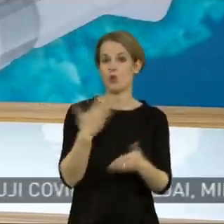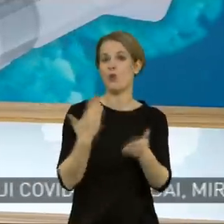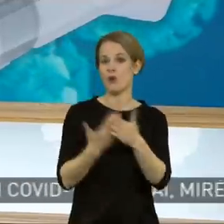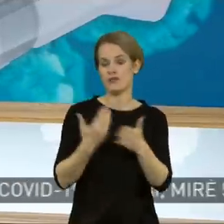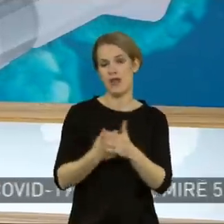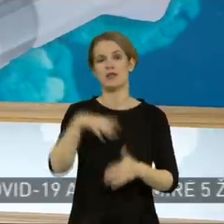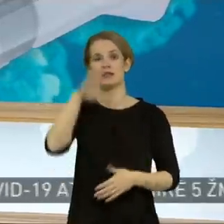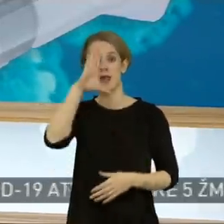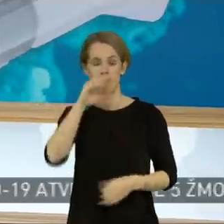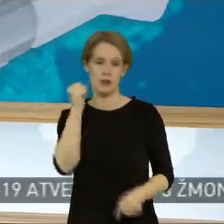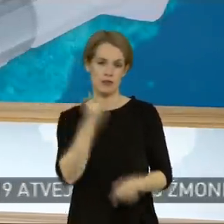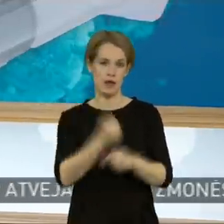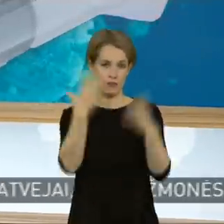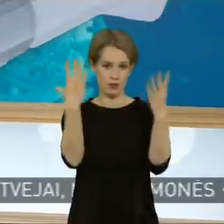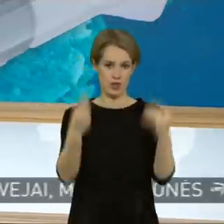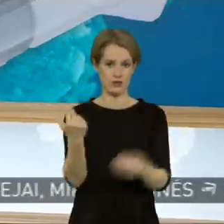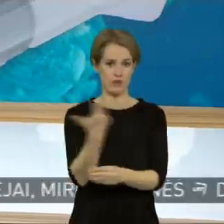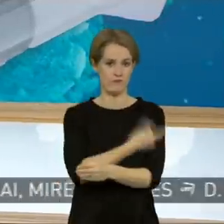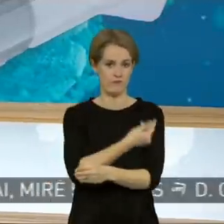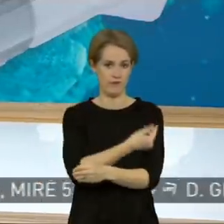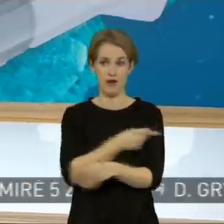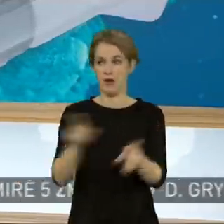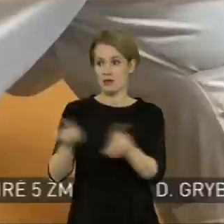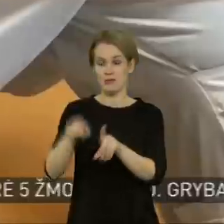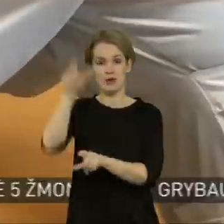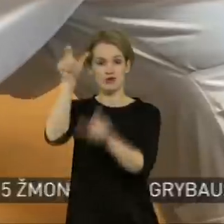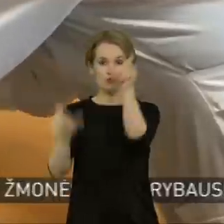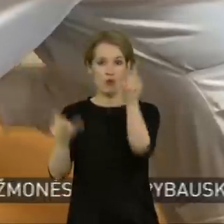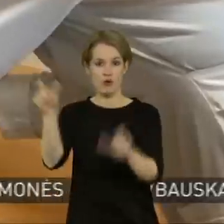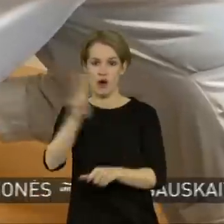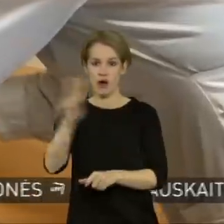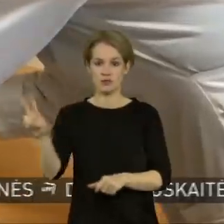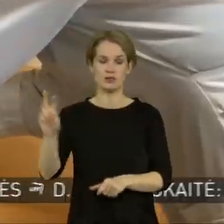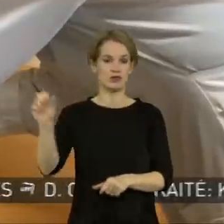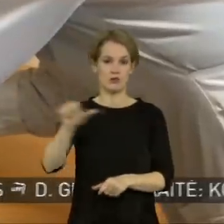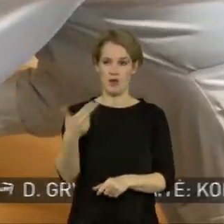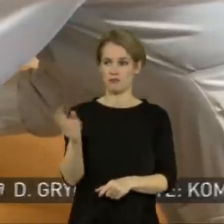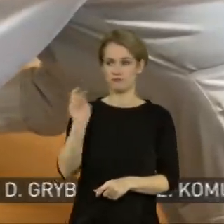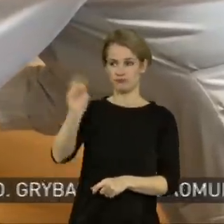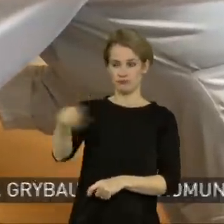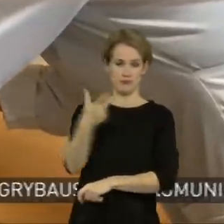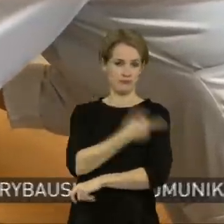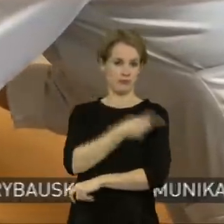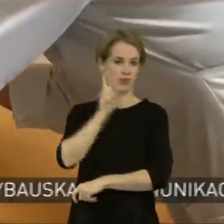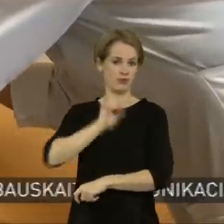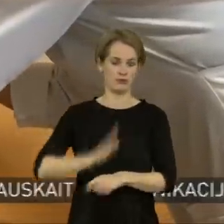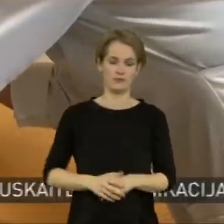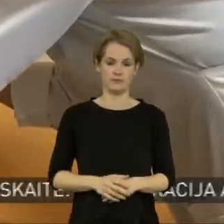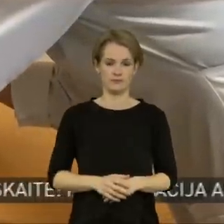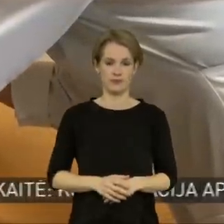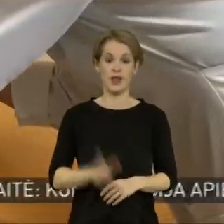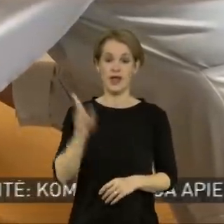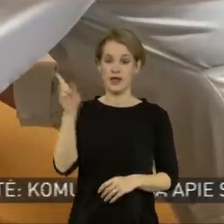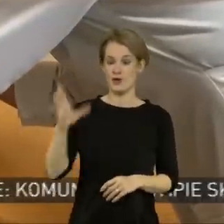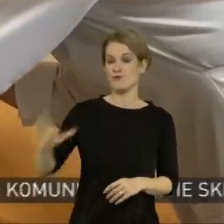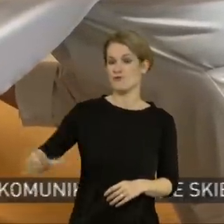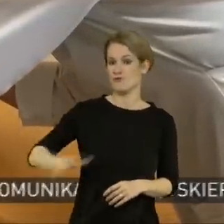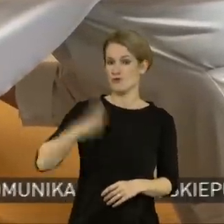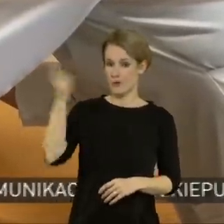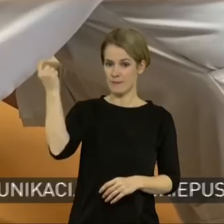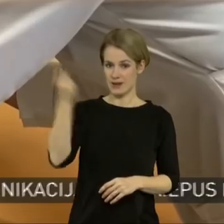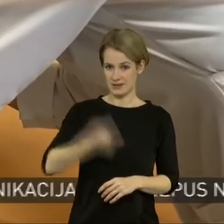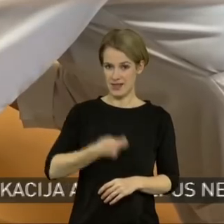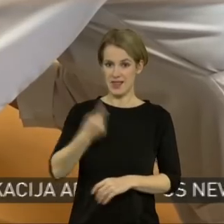ir patys žmonės nelinkia eiti skiepytis. Pirmąją dozę nuo COVID-19 paskiepyta buvusi šalies vadovė Dalia